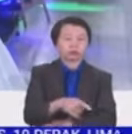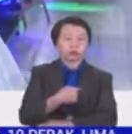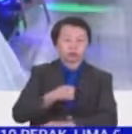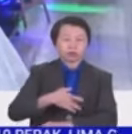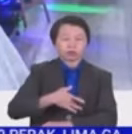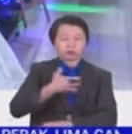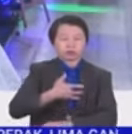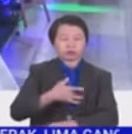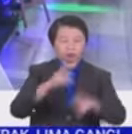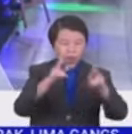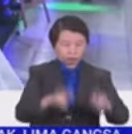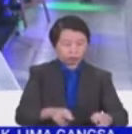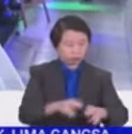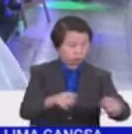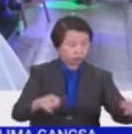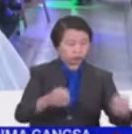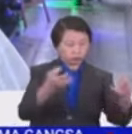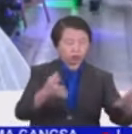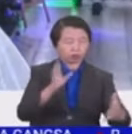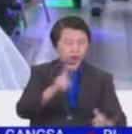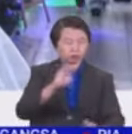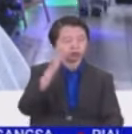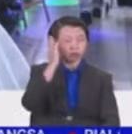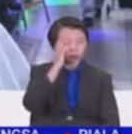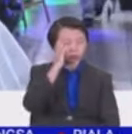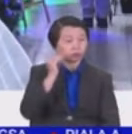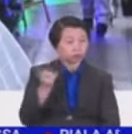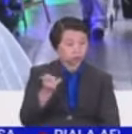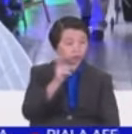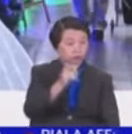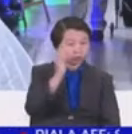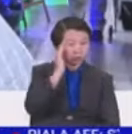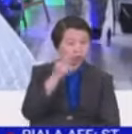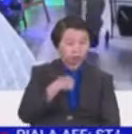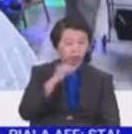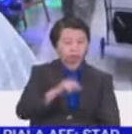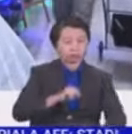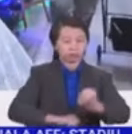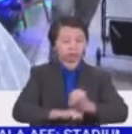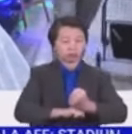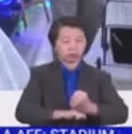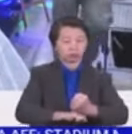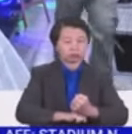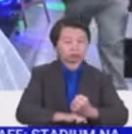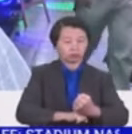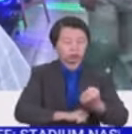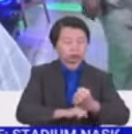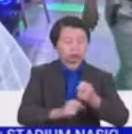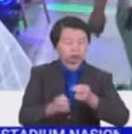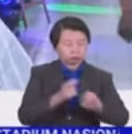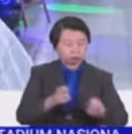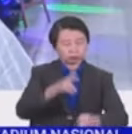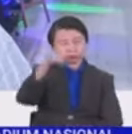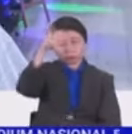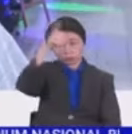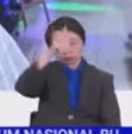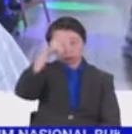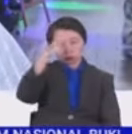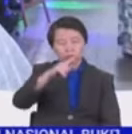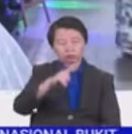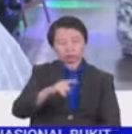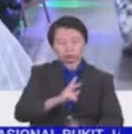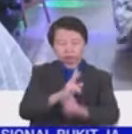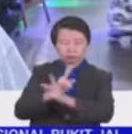Saya rasa publik ini perlu tahu yang ni supaya dia boleh sokong usaha-usaha kerajaan